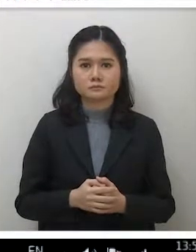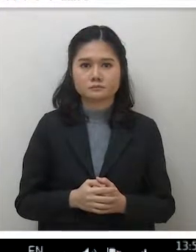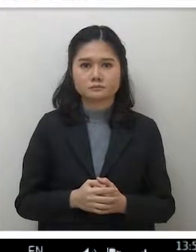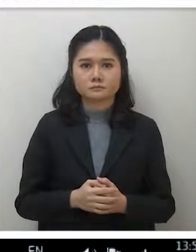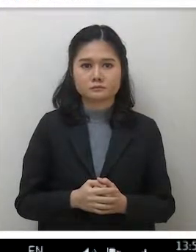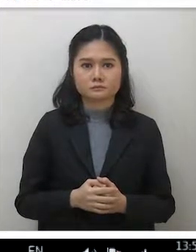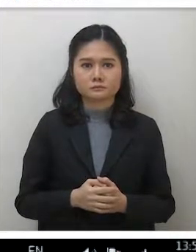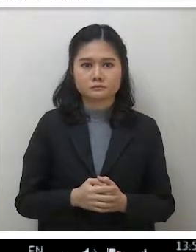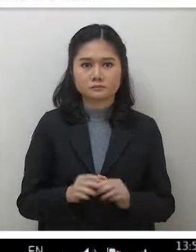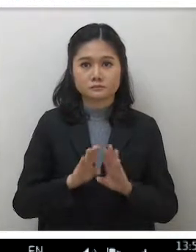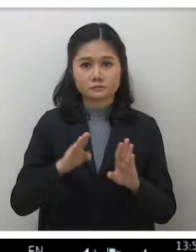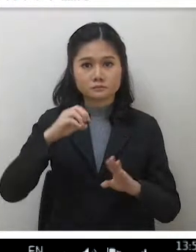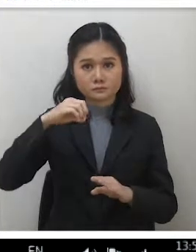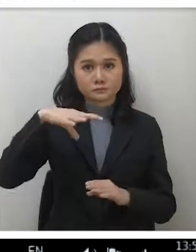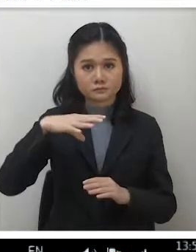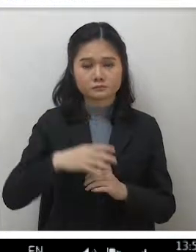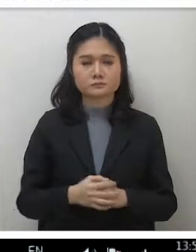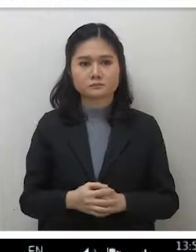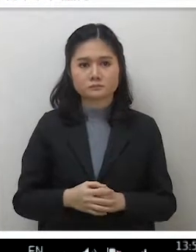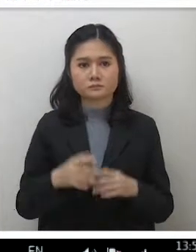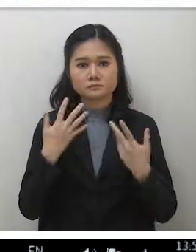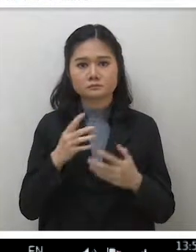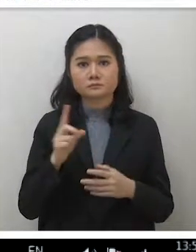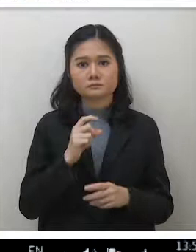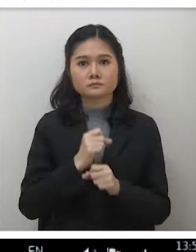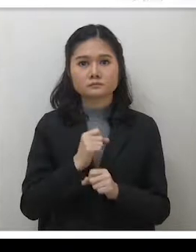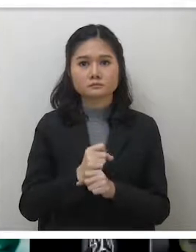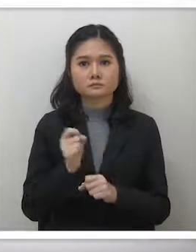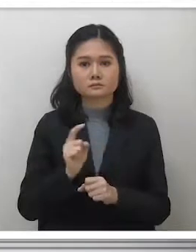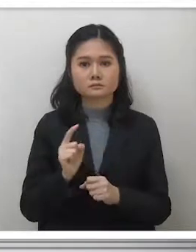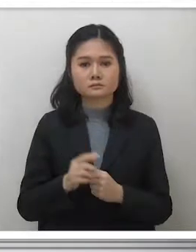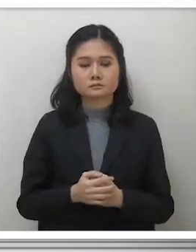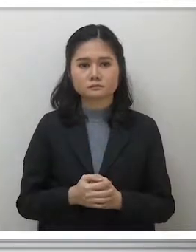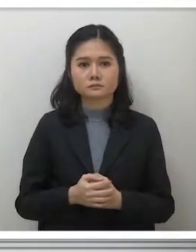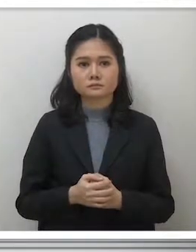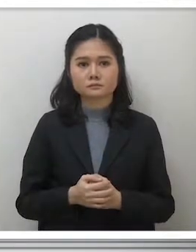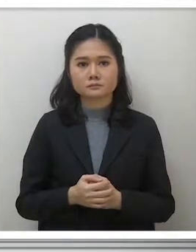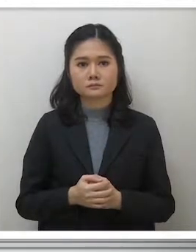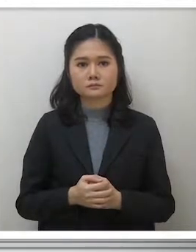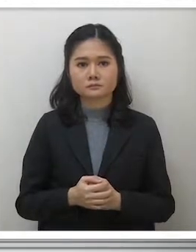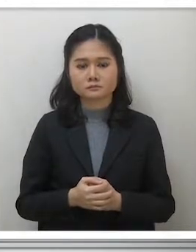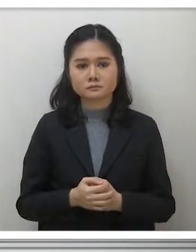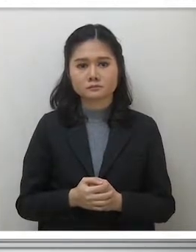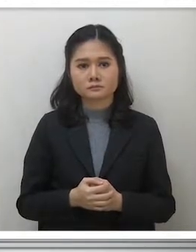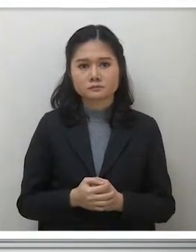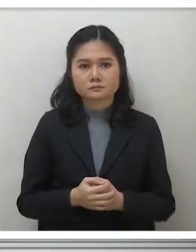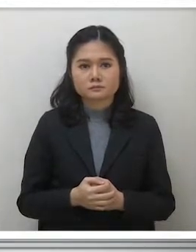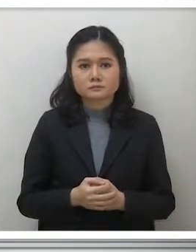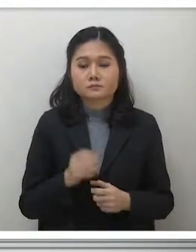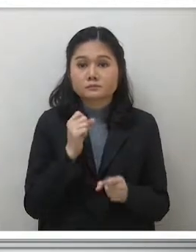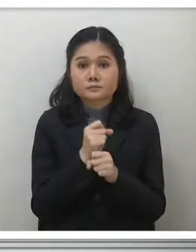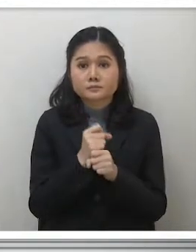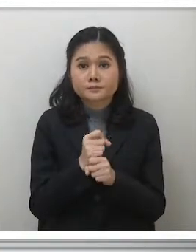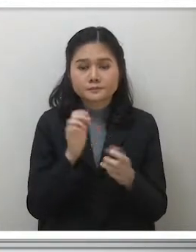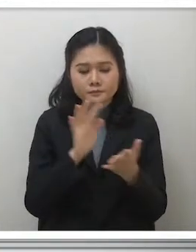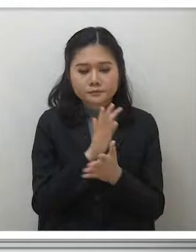ปเปิดดวงไฟขึ้นมานะครับจากนั้นเราก็จะทำให้เลเยอร์บนเนี่ยให้มันตรงกับเลเ